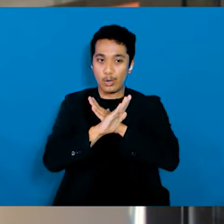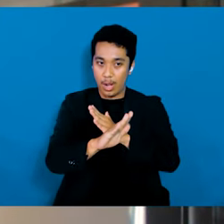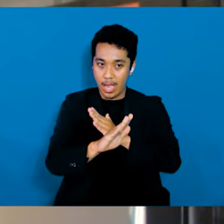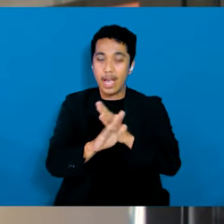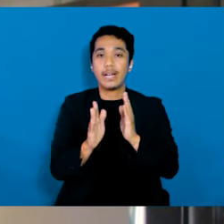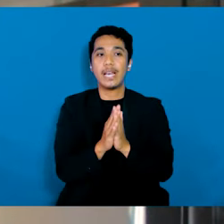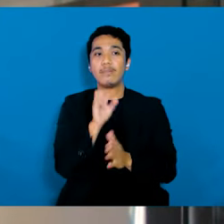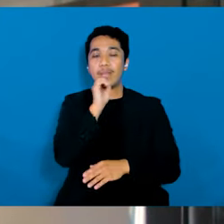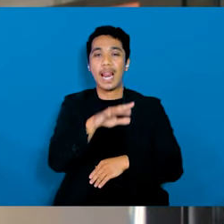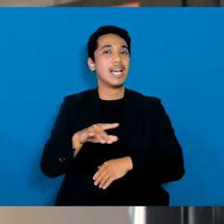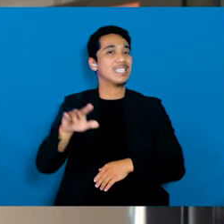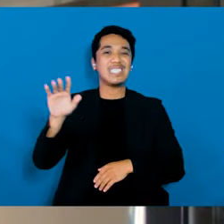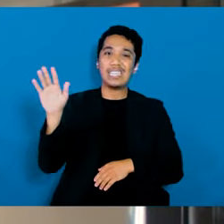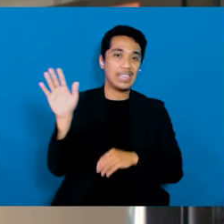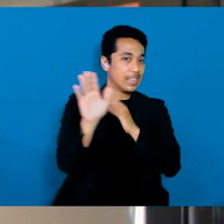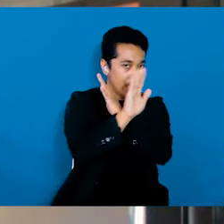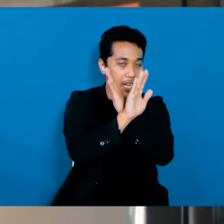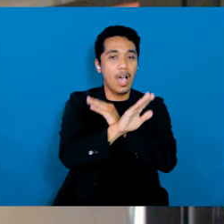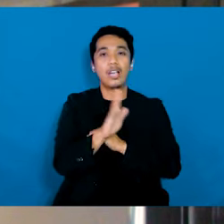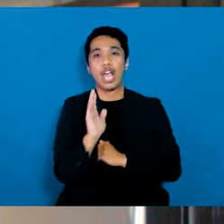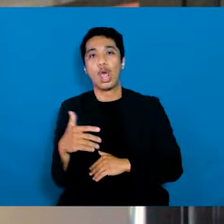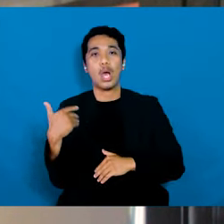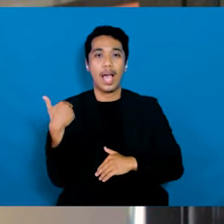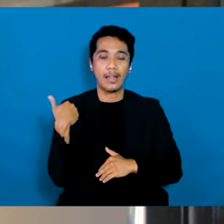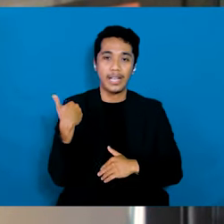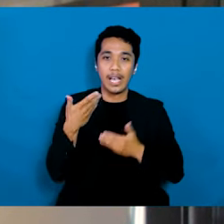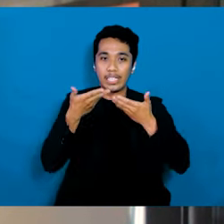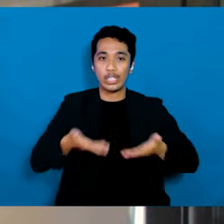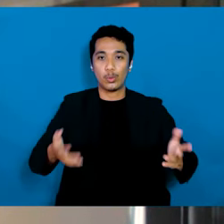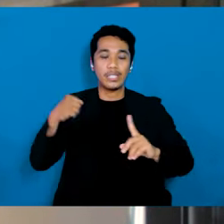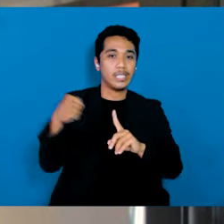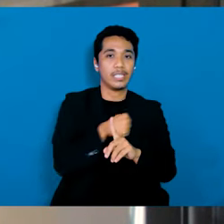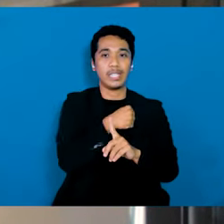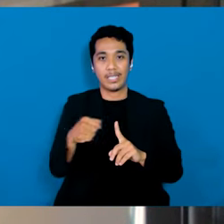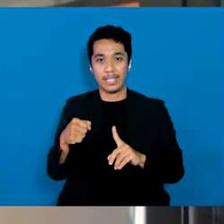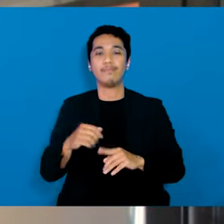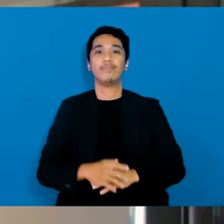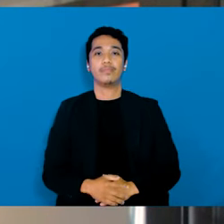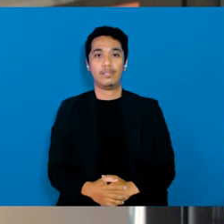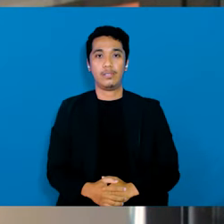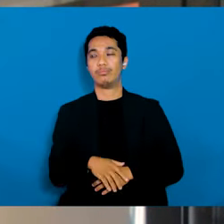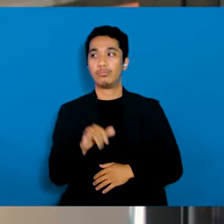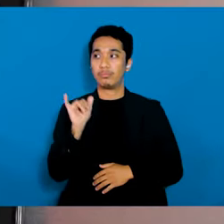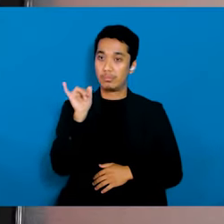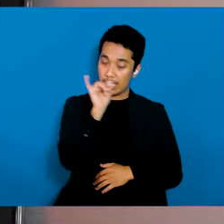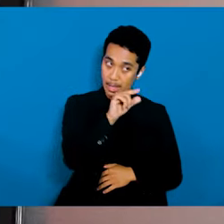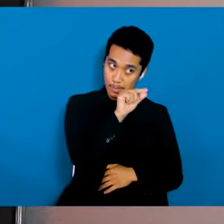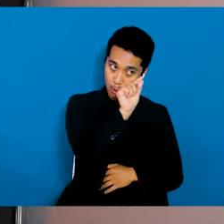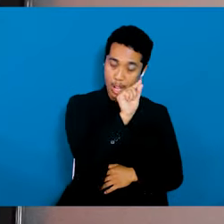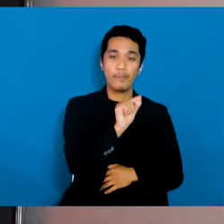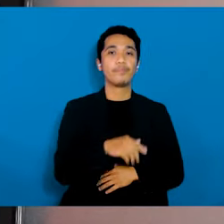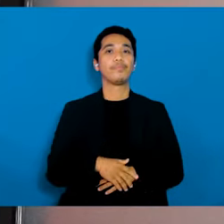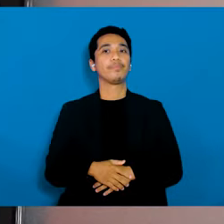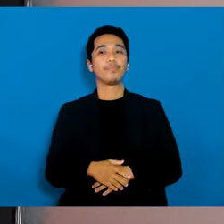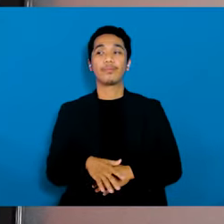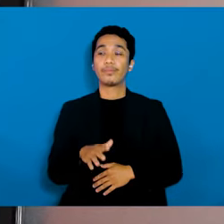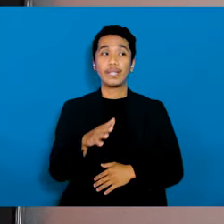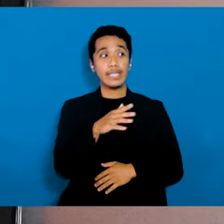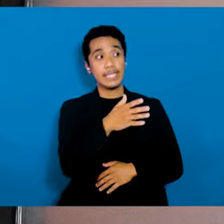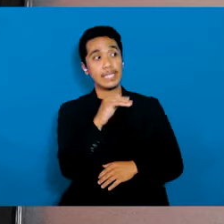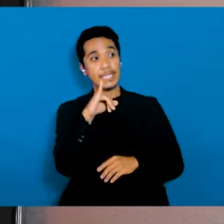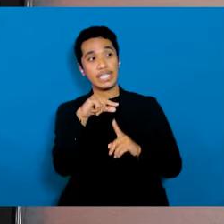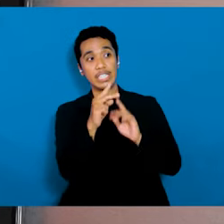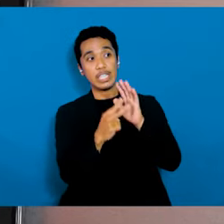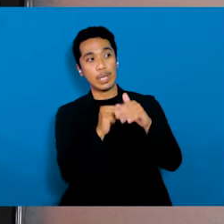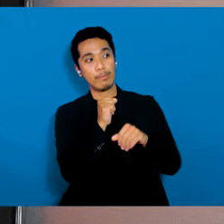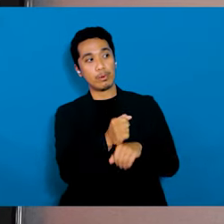menolak, bisa mengatakan tidak ketika akan terjadi kekerasan terhadap dia. Betul-betul. Oke,